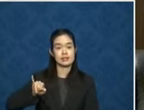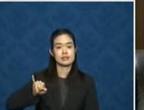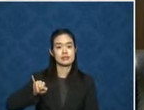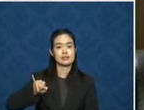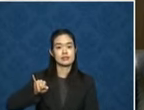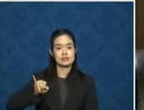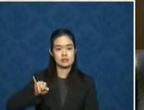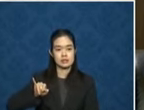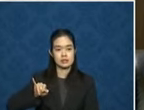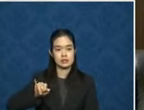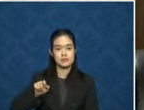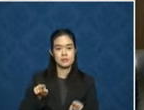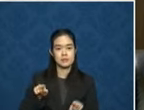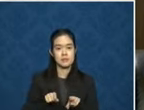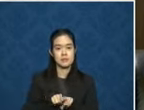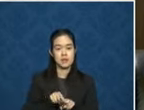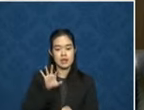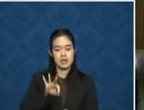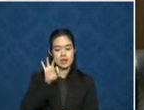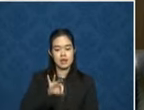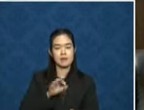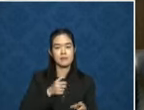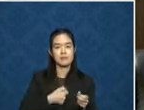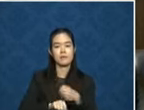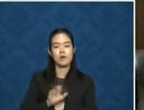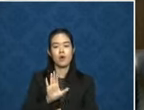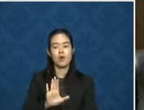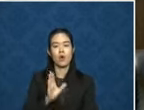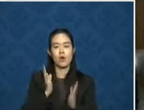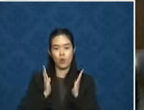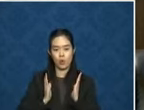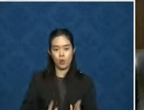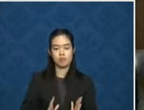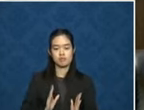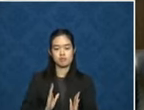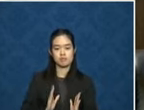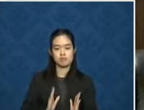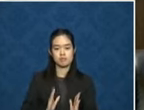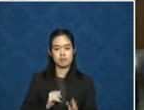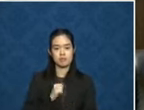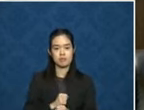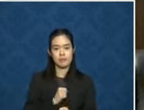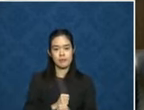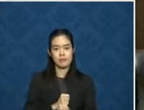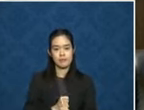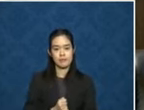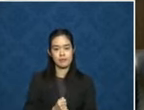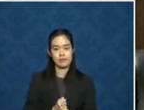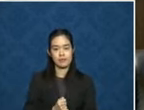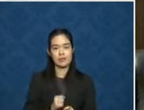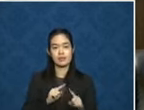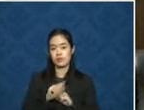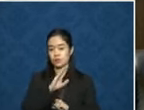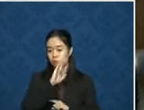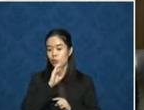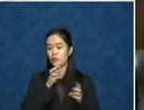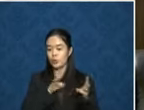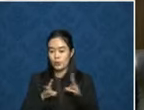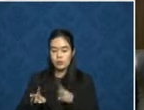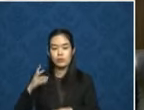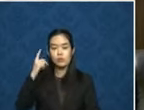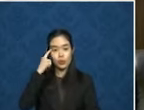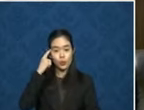มือของมนุษย์มากกว่าที่จะมาทดแทนของมนุษย์ถ้าหากว่าเรารู้จักการน